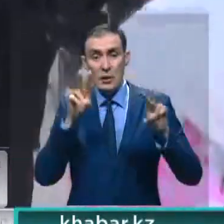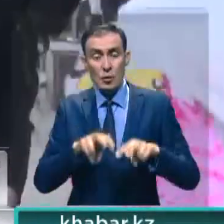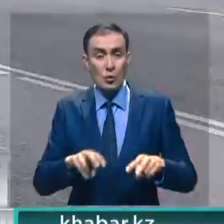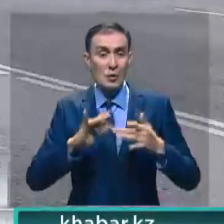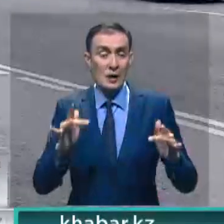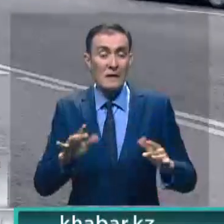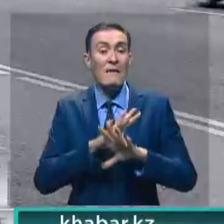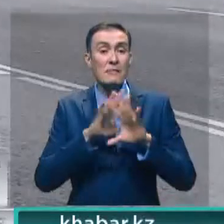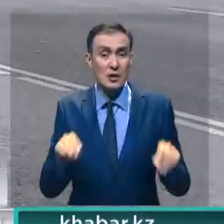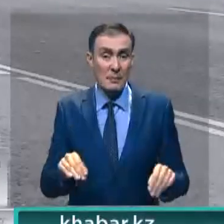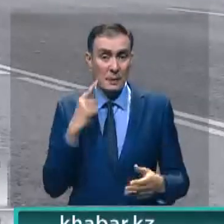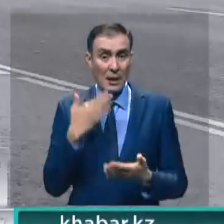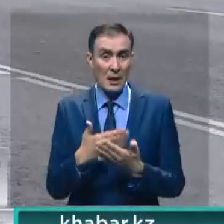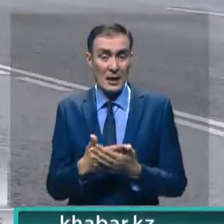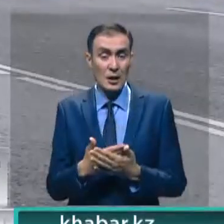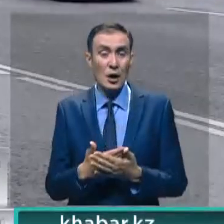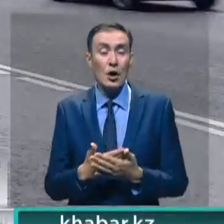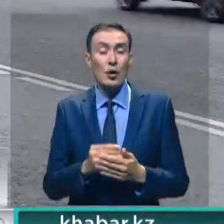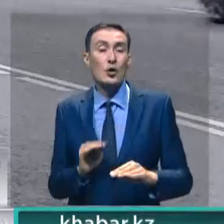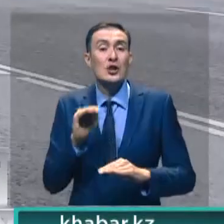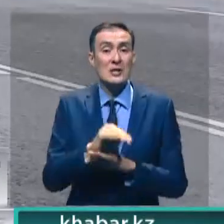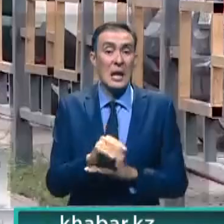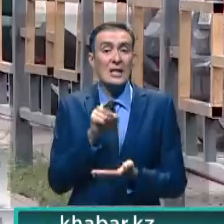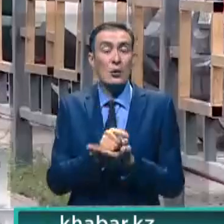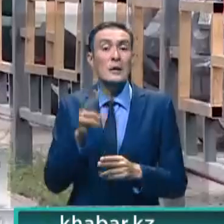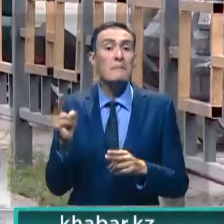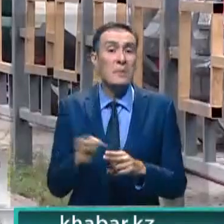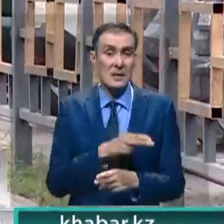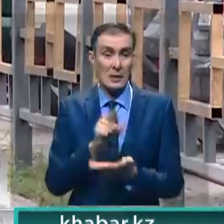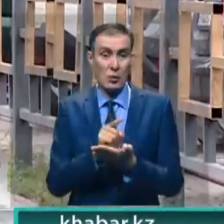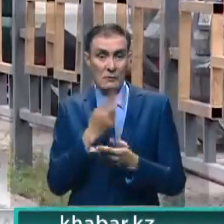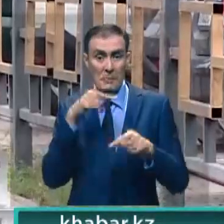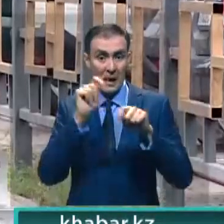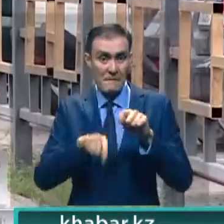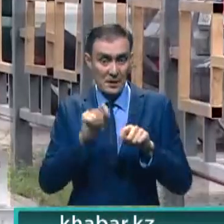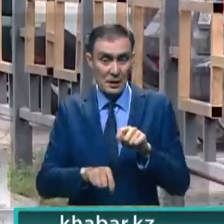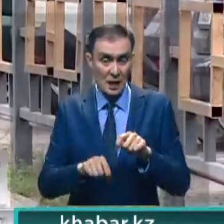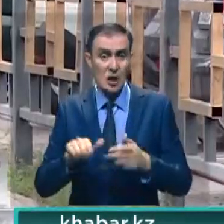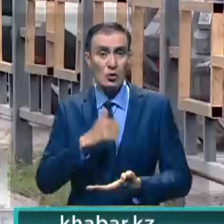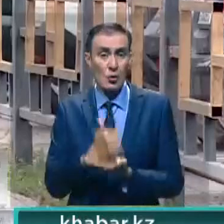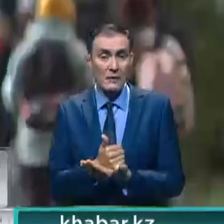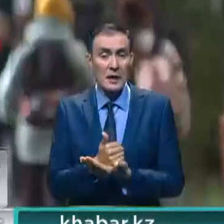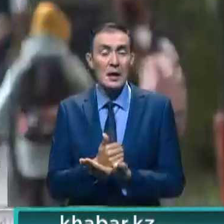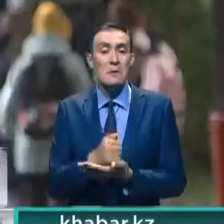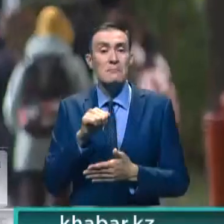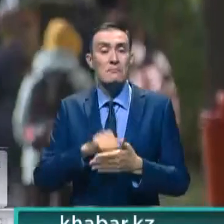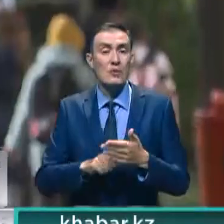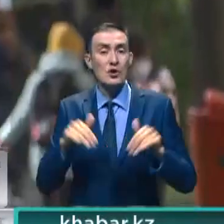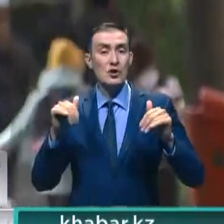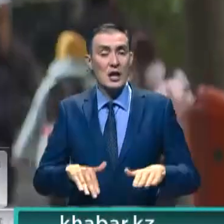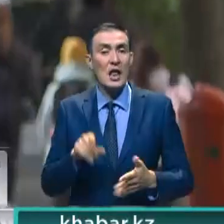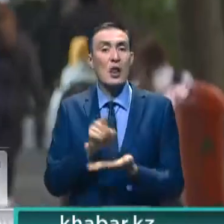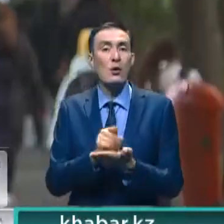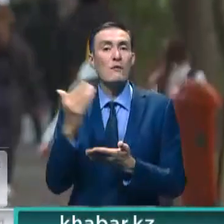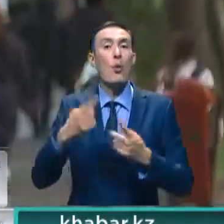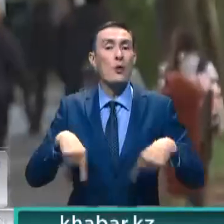мониторингу и вовсе предполагает доначислять налоги без налоговой проверки на основе мотивированного решения